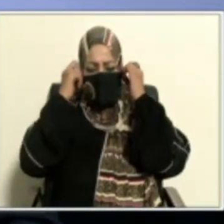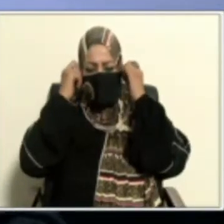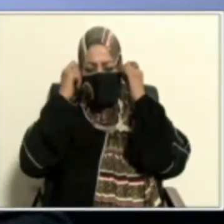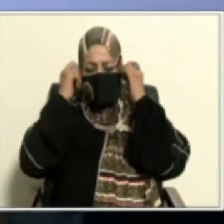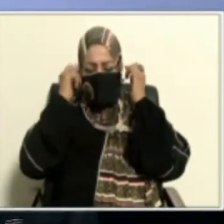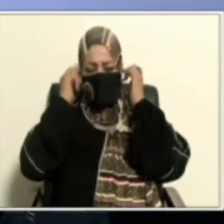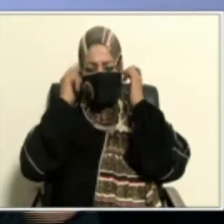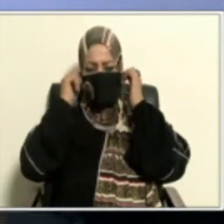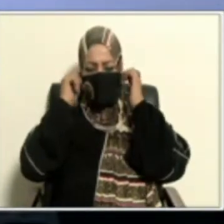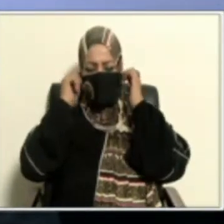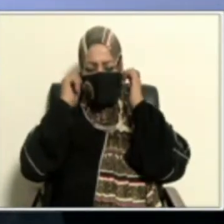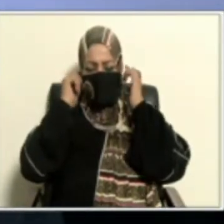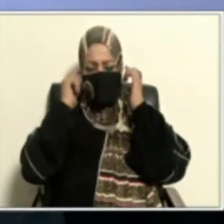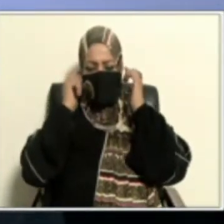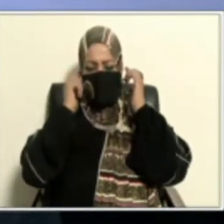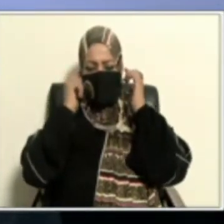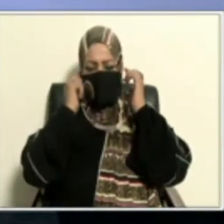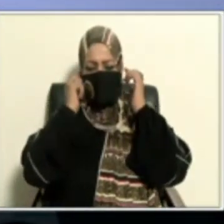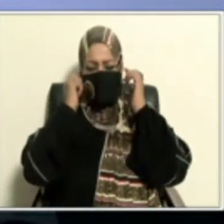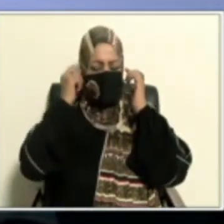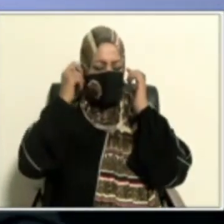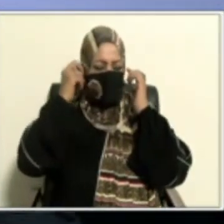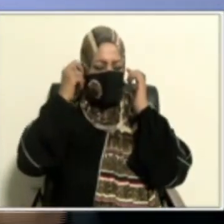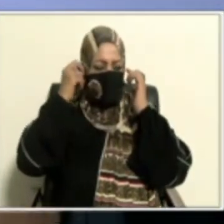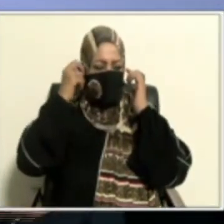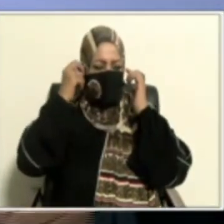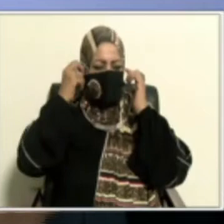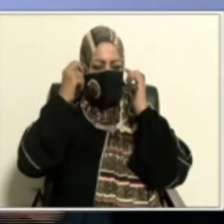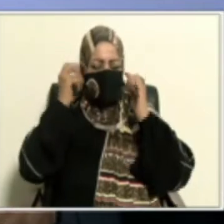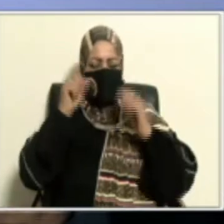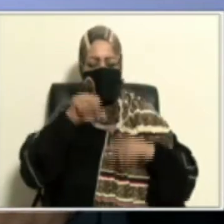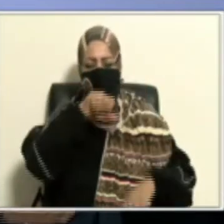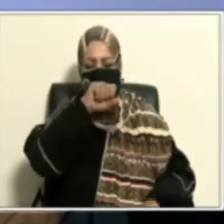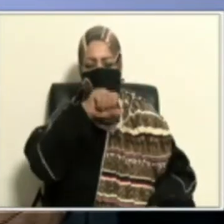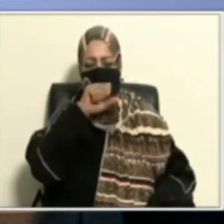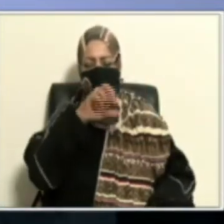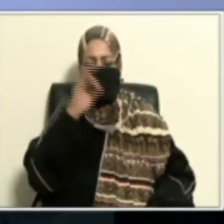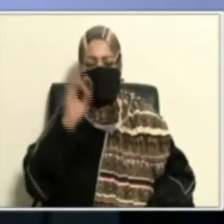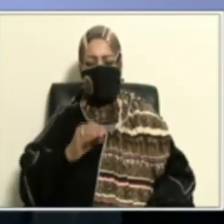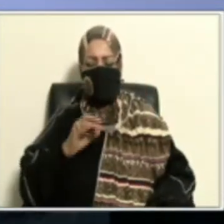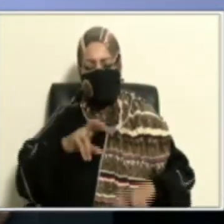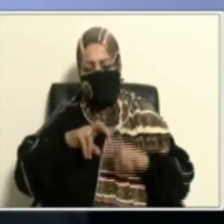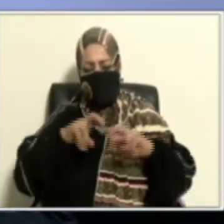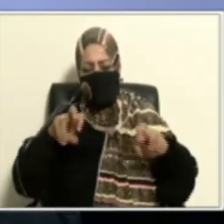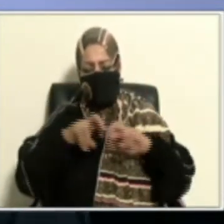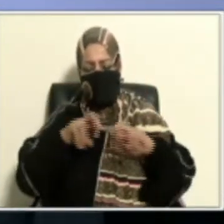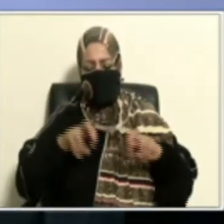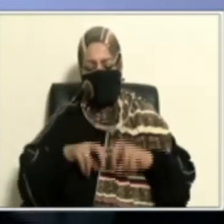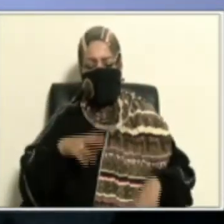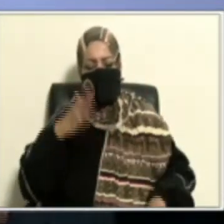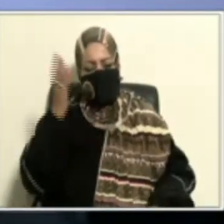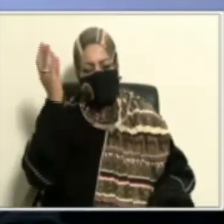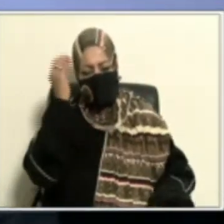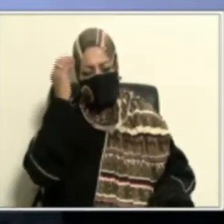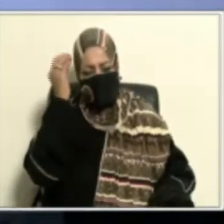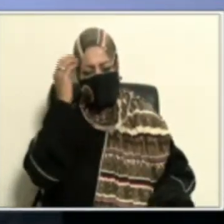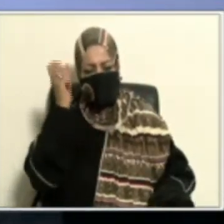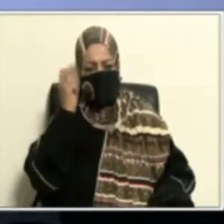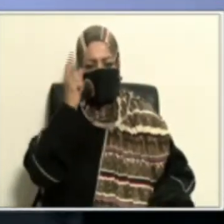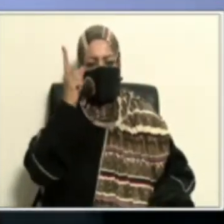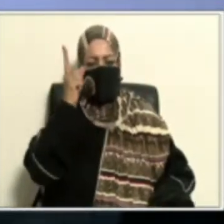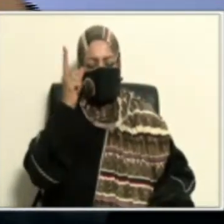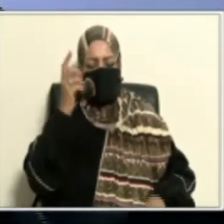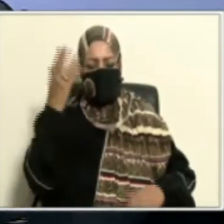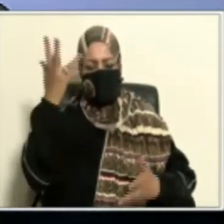فهم ودراسة وحفظ الأحاديث. أما الأحاديث البسيطة هكذا فالحمد لله موجود، وإن كان